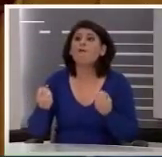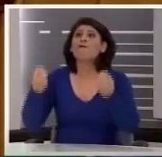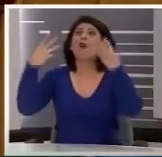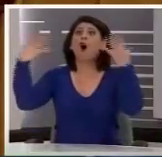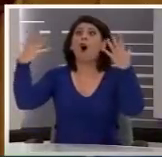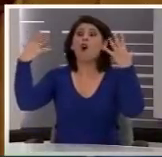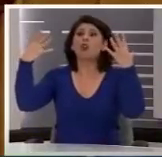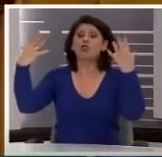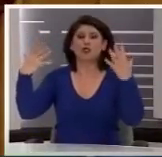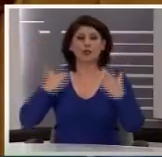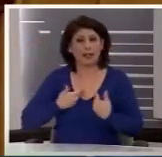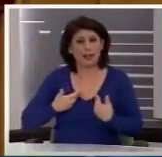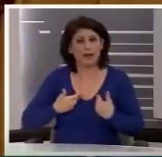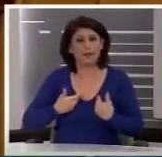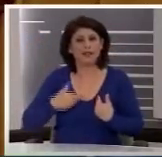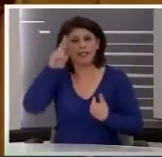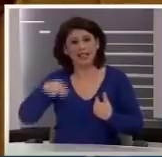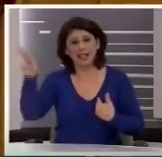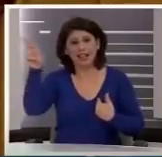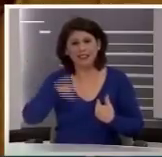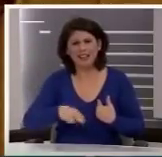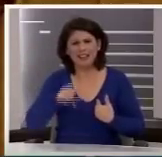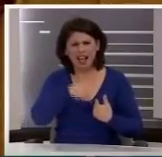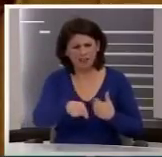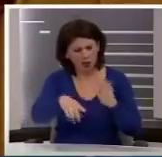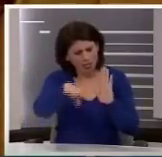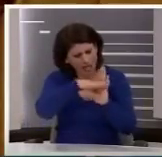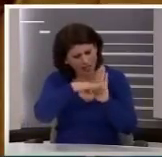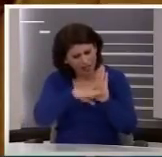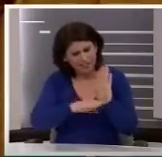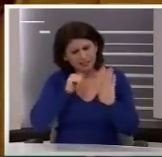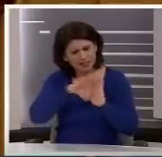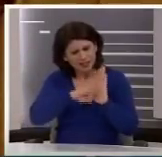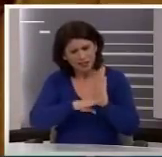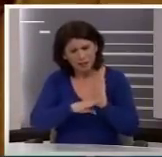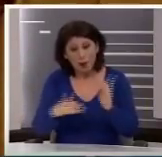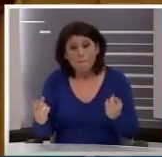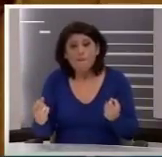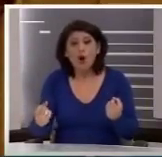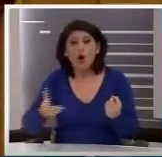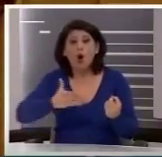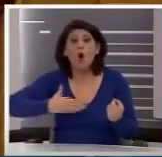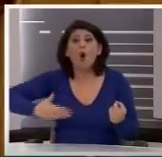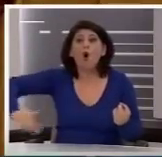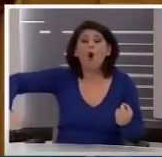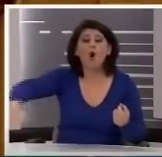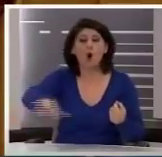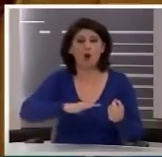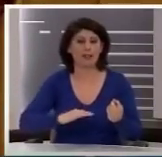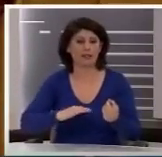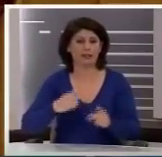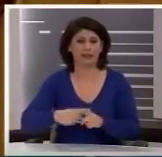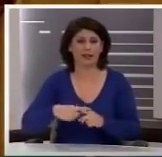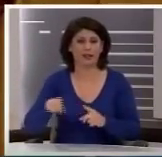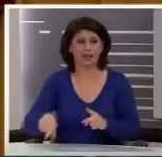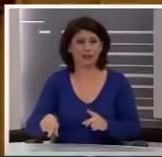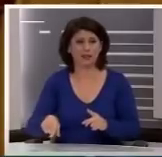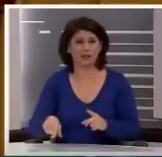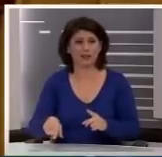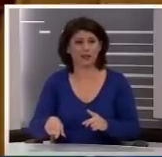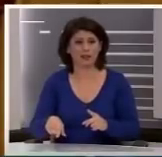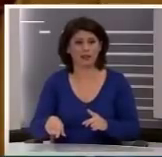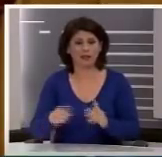του δόρατος, η συνταγματική αναθεώρηση είναι η κατάργηση αυτών των κατάπτυσσων διατάξεων. Που προκαλούν, όπως σας είπα πάλι, το κοινό περιδικαίο αίσθημα. Γιατί είναι μια εξαιρετική αρμοδιότητα